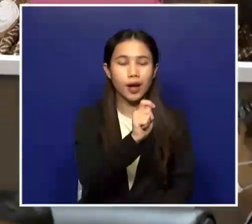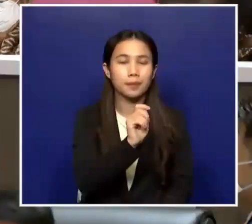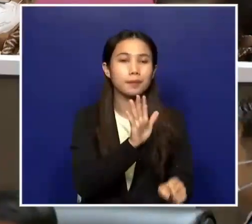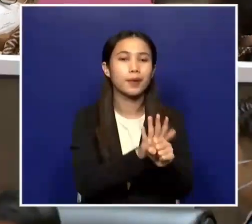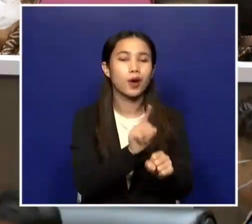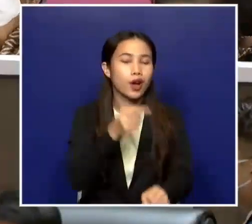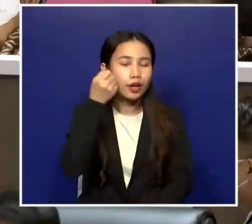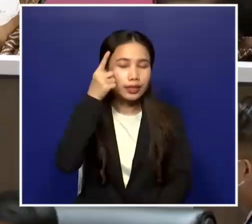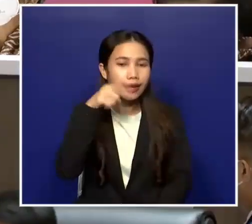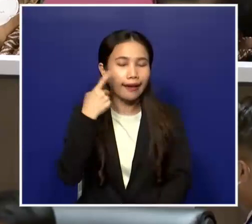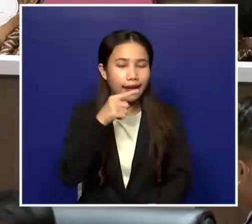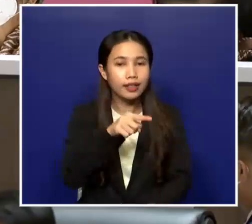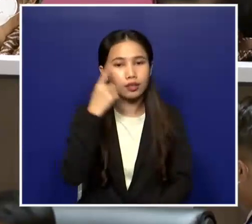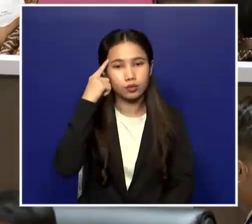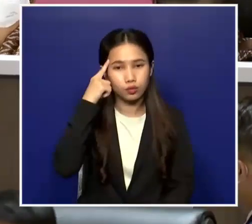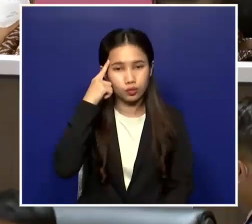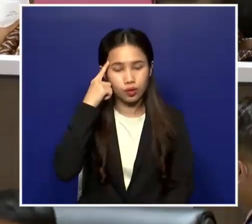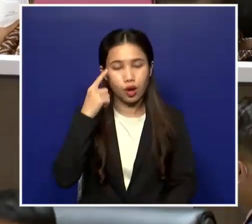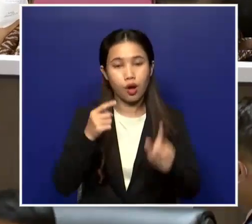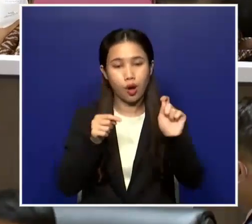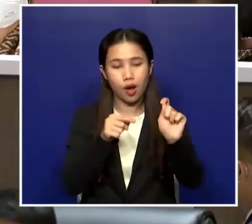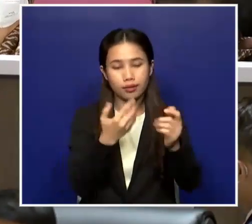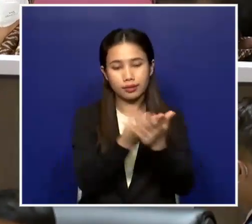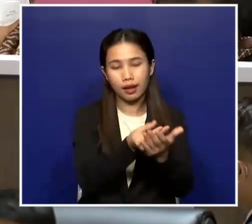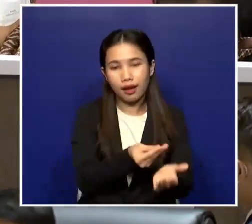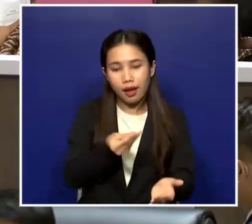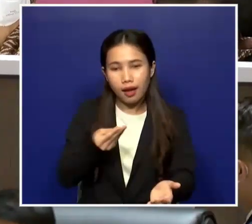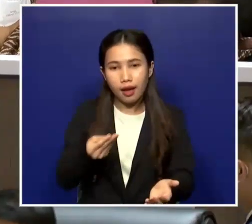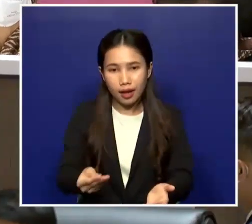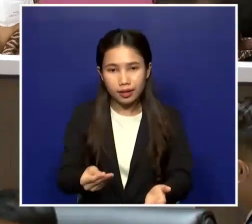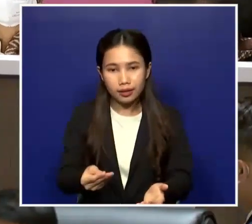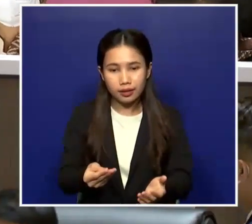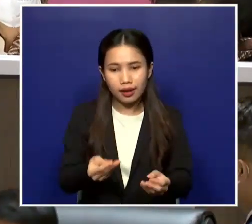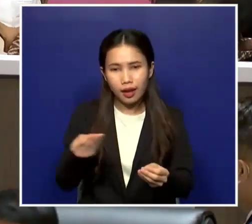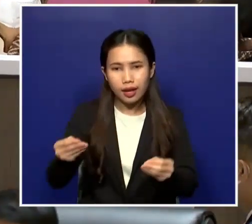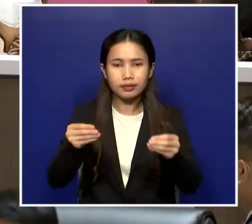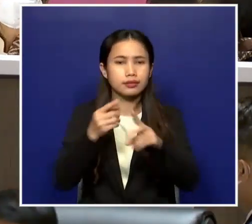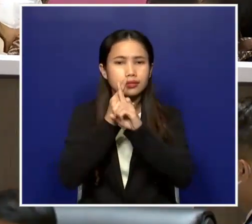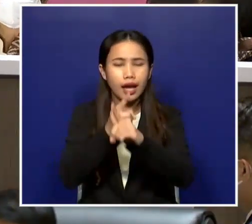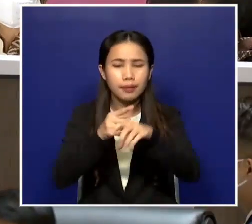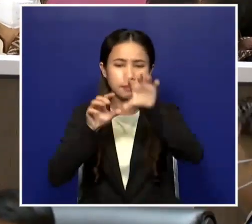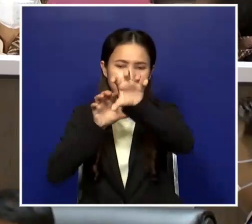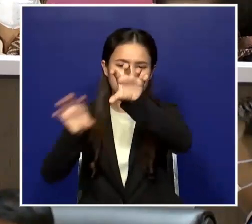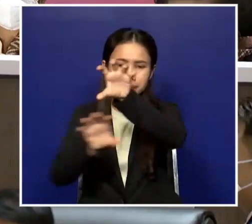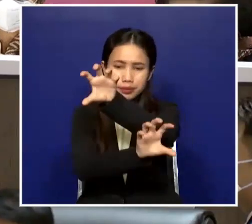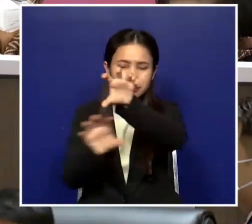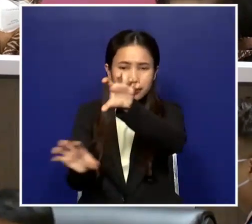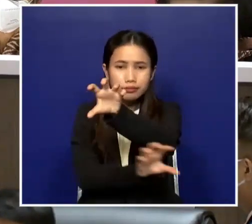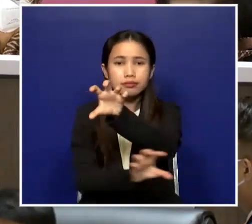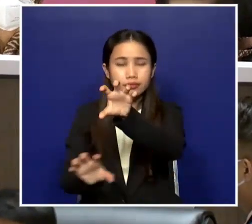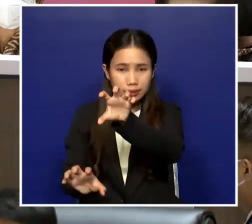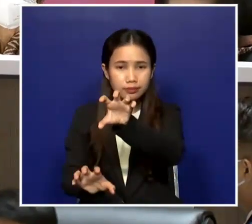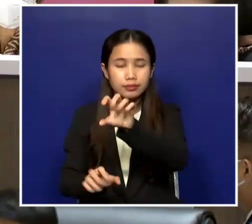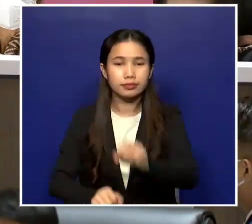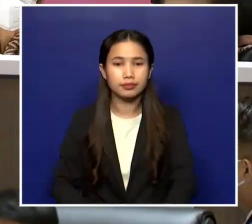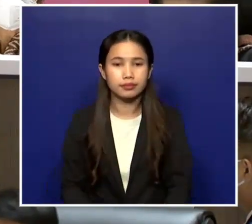ถึงใครออ่างก็ส่งมานี่นะครับให้ไอ้โม่งไอ้โม่งก็ส่งมาเนี่ยเห็นไหมที่ดำๆเนี่ยช่องกล้องซูมเลยครับไอ้โม่งเนี่ย